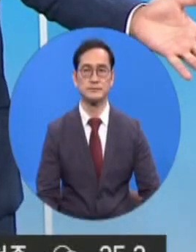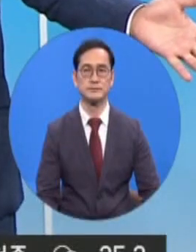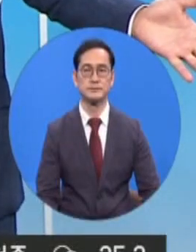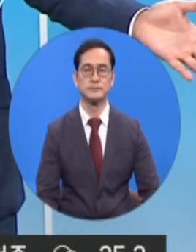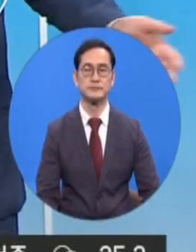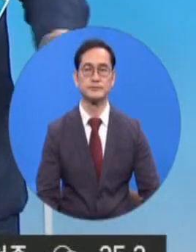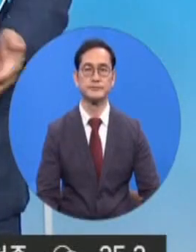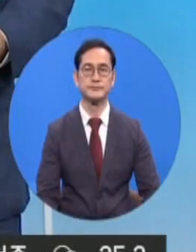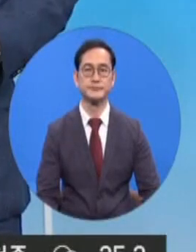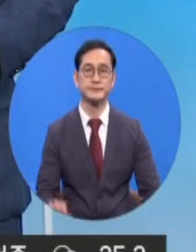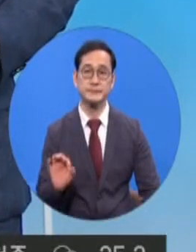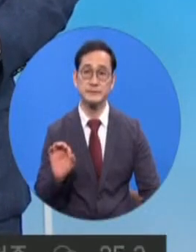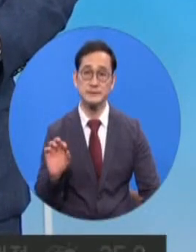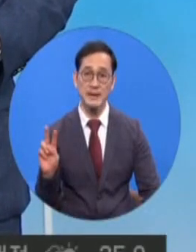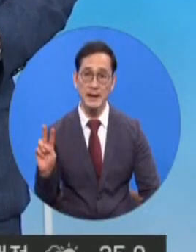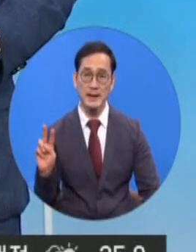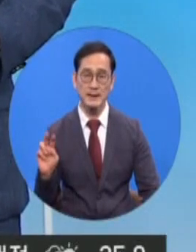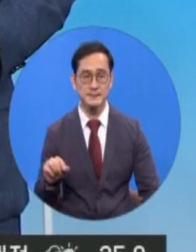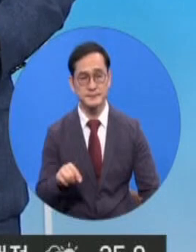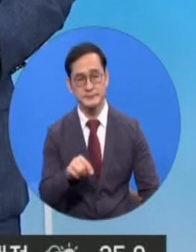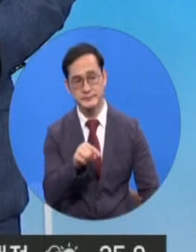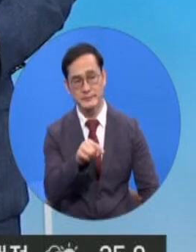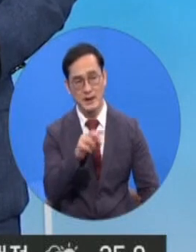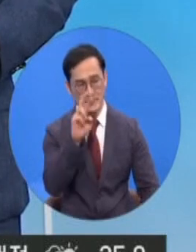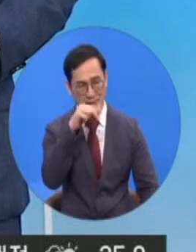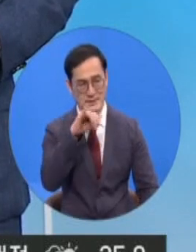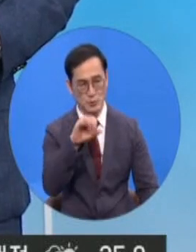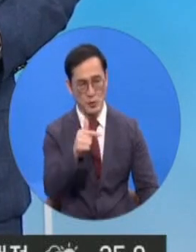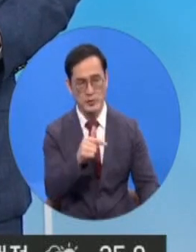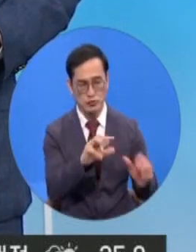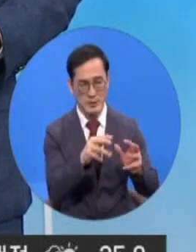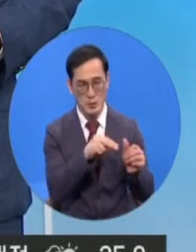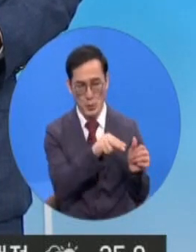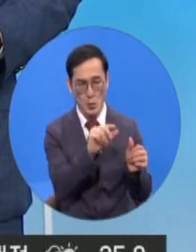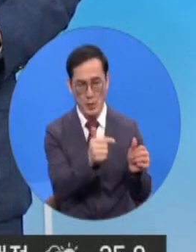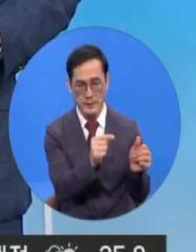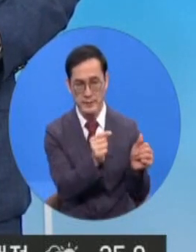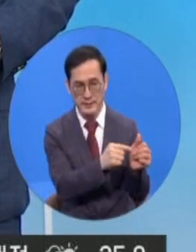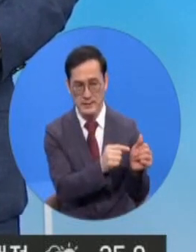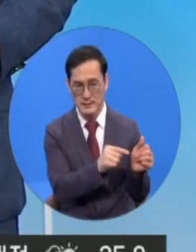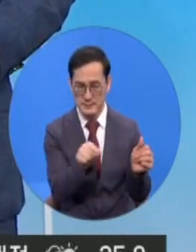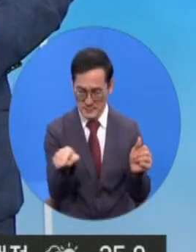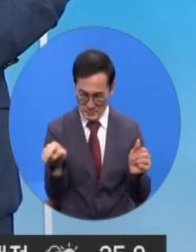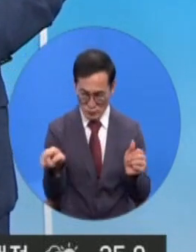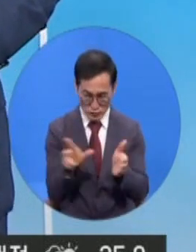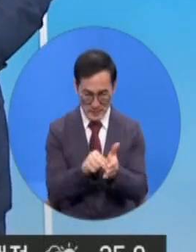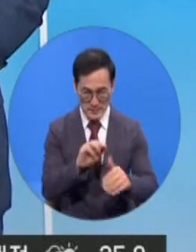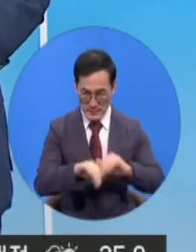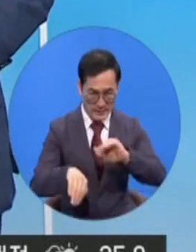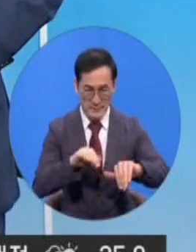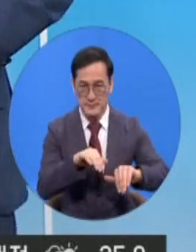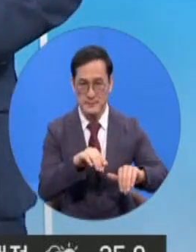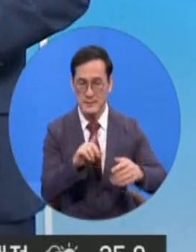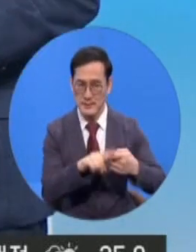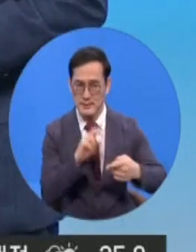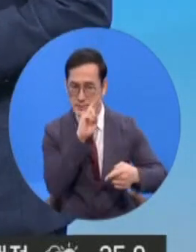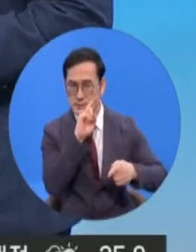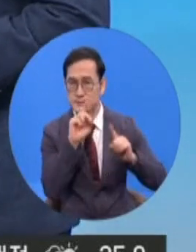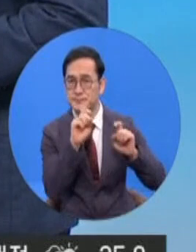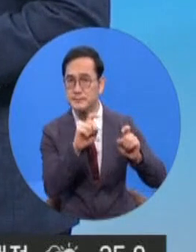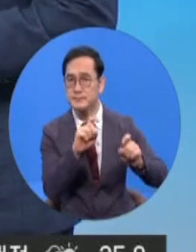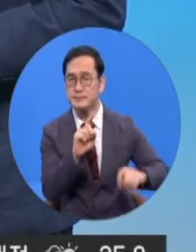자 야권에서 박지원 국정원장의 개입 설의 근거로 주장하는 부분부터 짚어보겠습니다 제 간단 11일